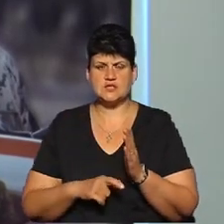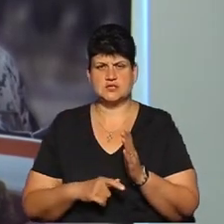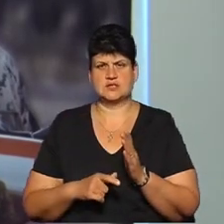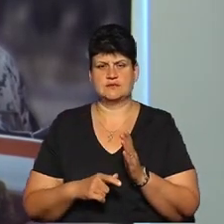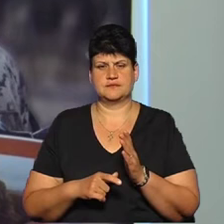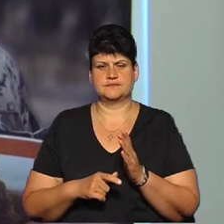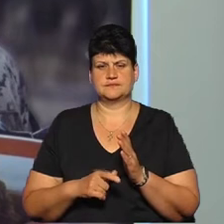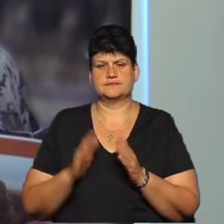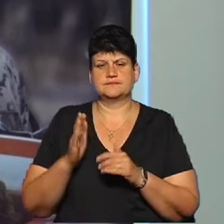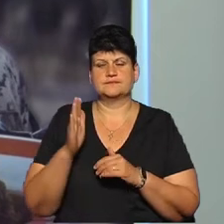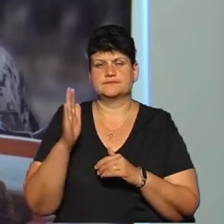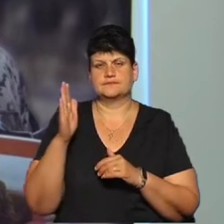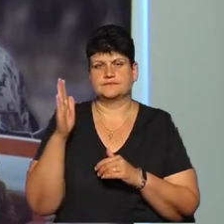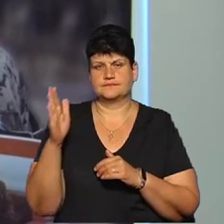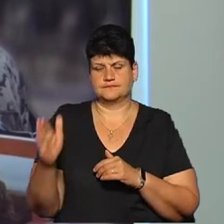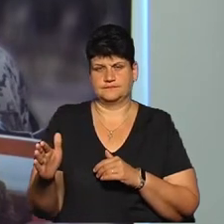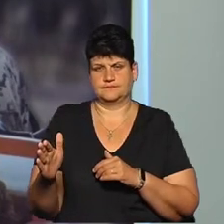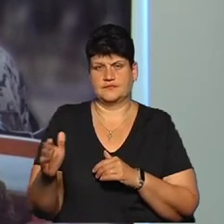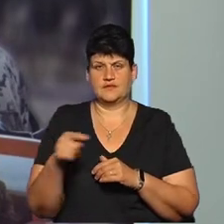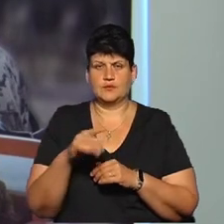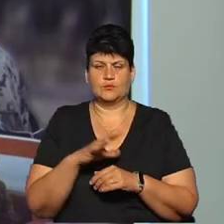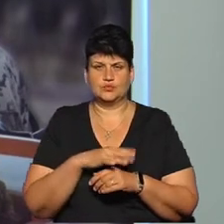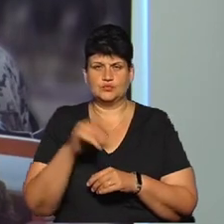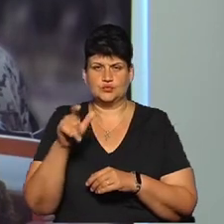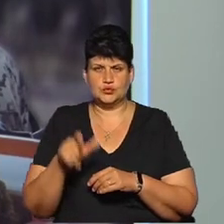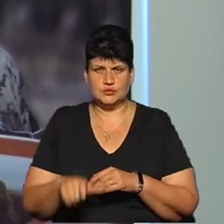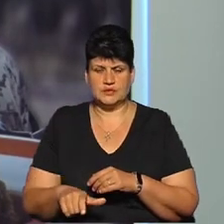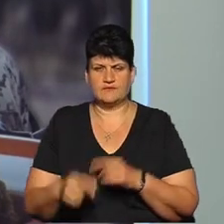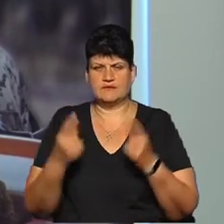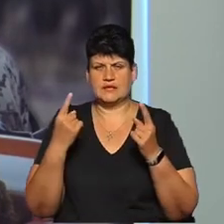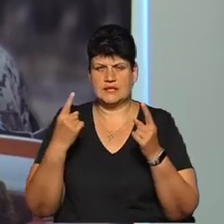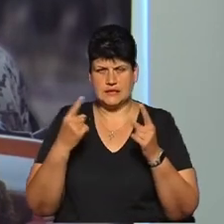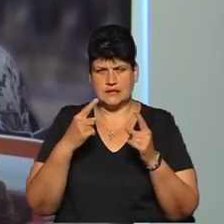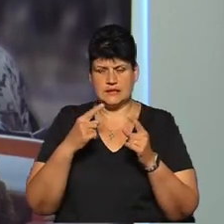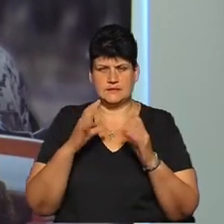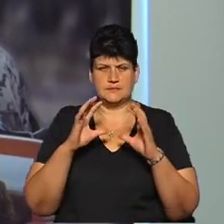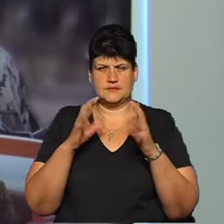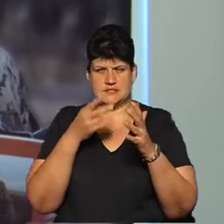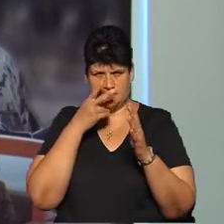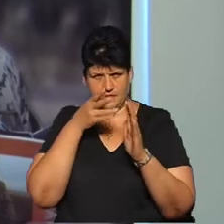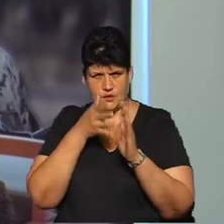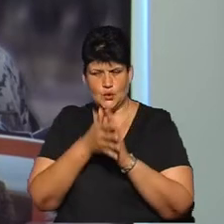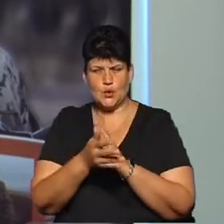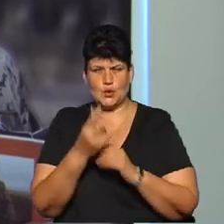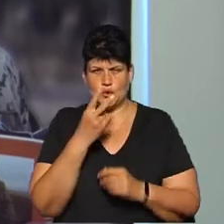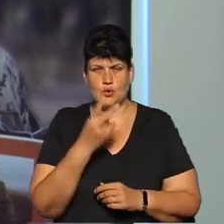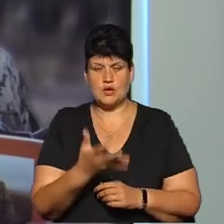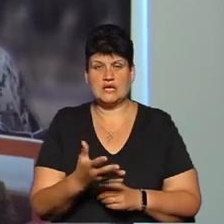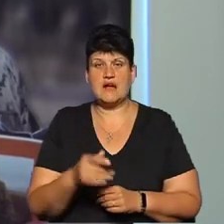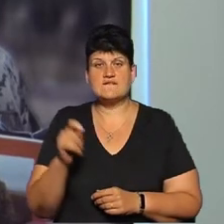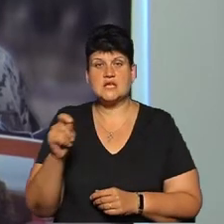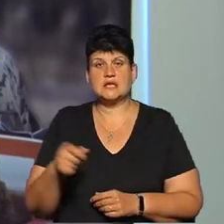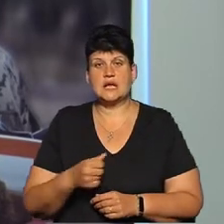Тобто він був людиною з великим світоглядом. І ось війна, на жаль, вносить